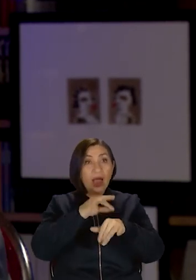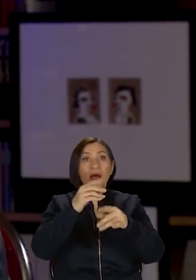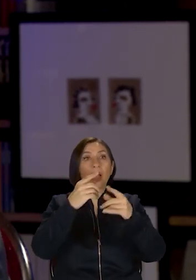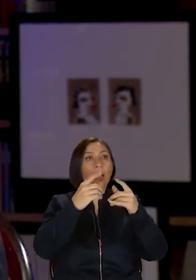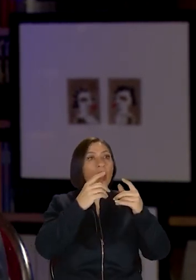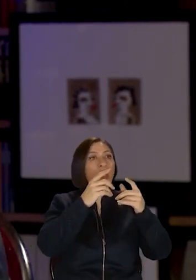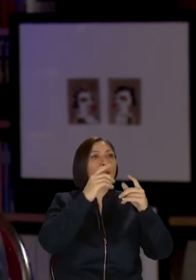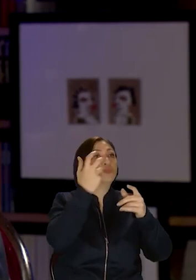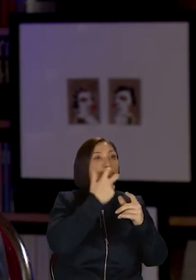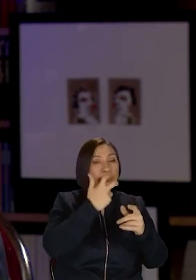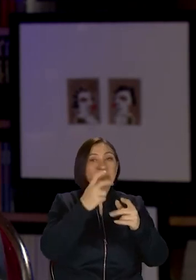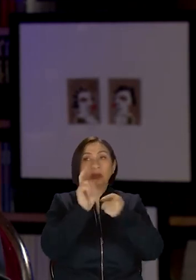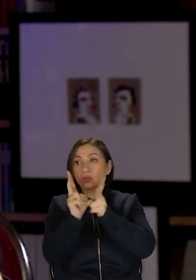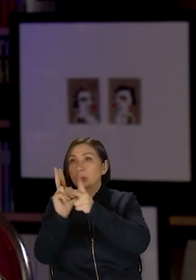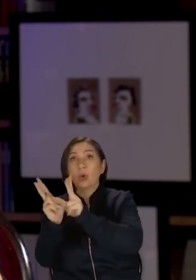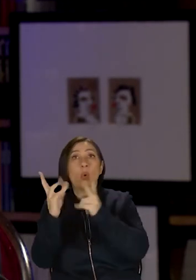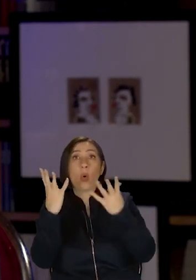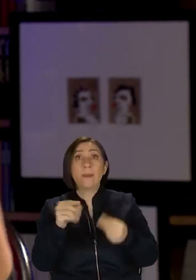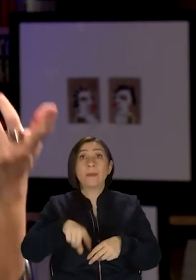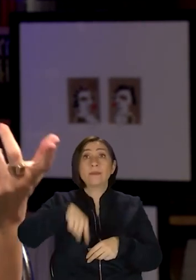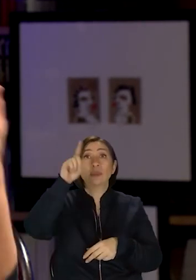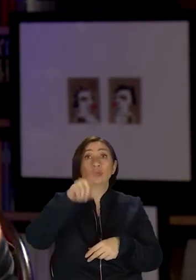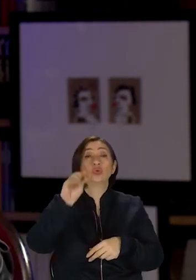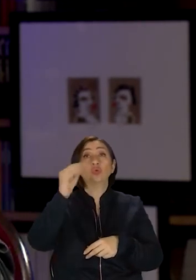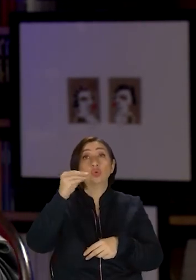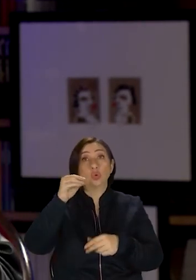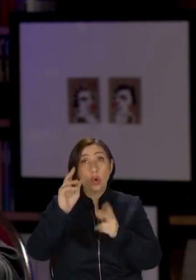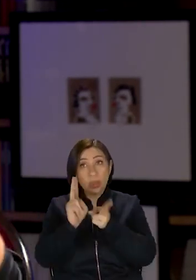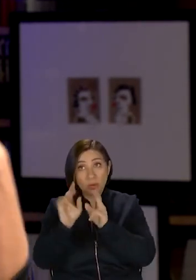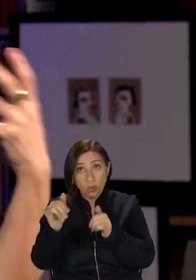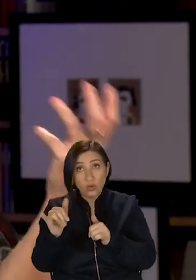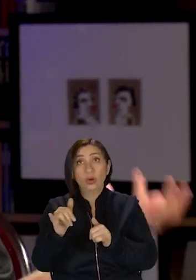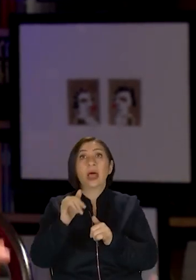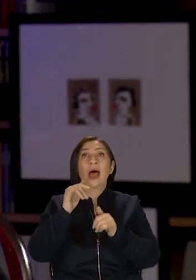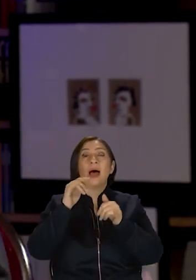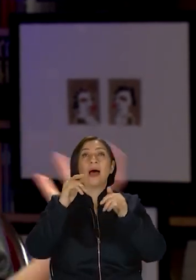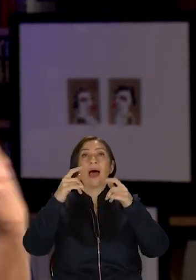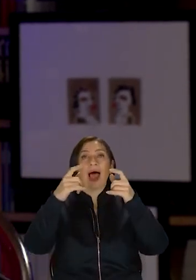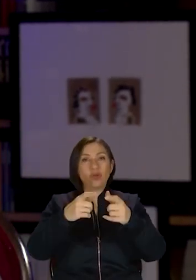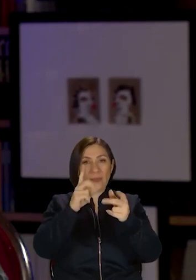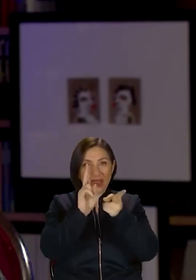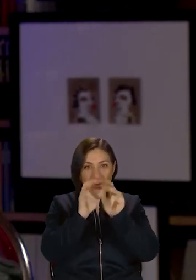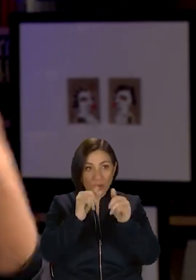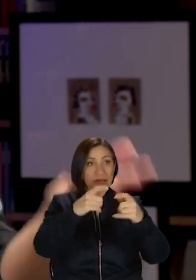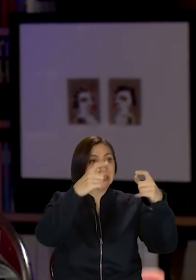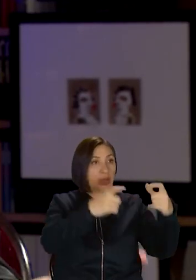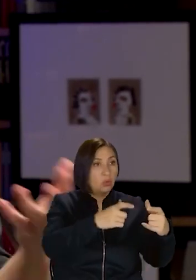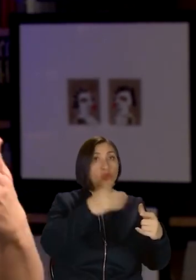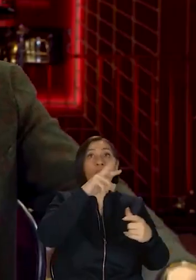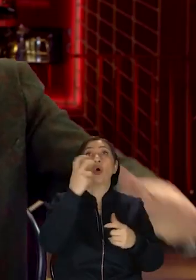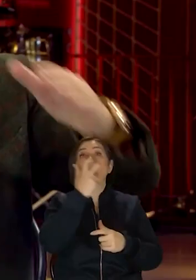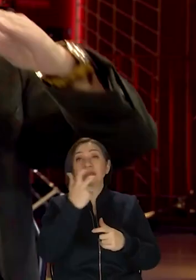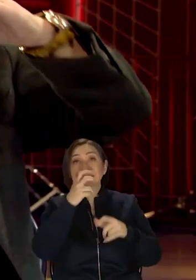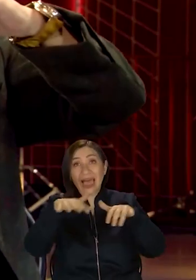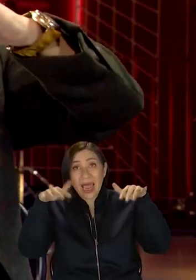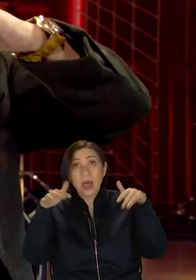olabiliyor Dastas'ta şu anda. Hmm. Bir gün boyunca çocuk oyunu, işte atölyede bir oyun, salonda bir oyun, sonrasında konser,